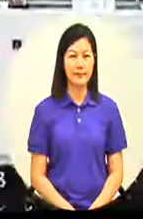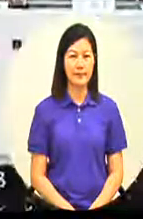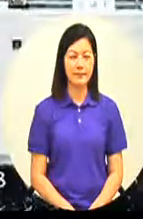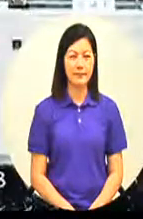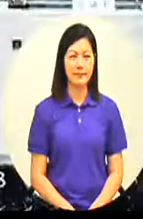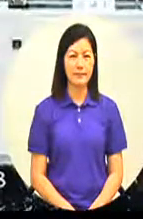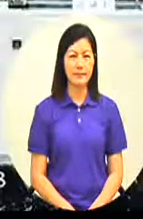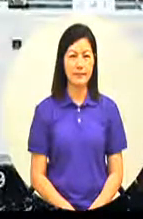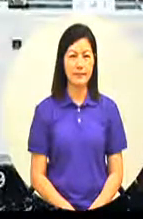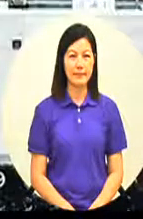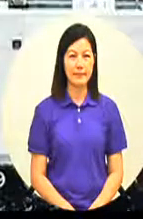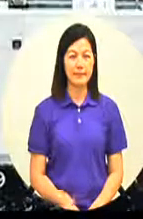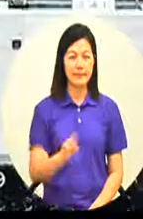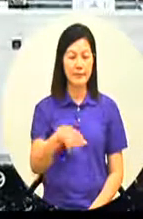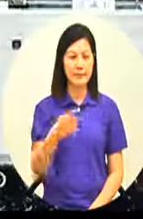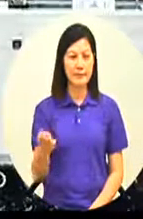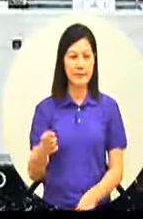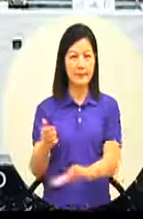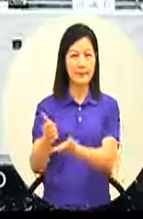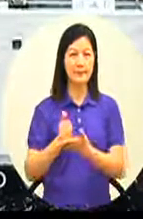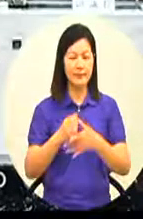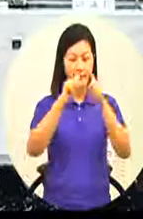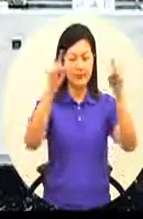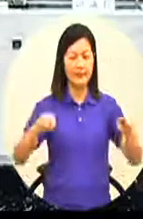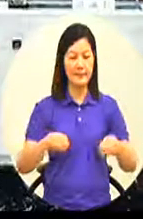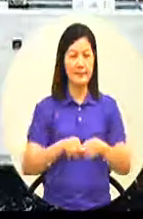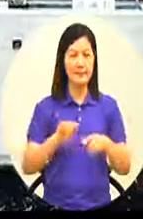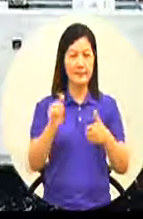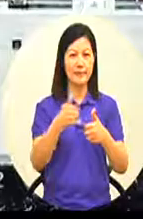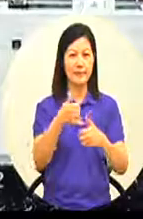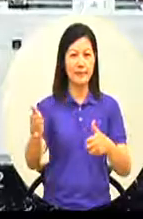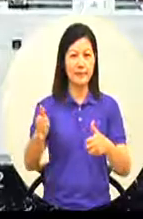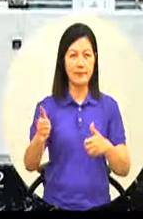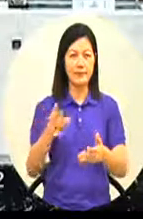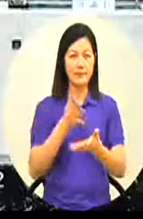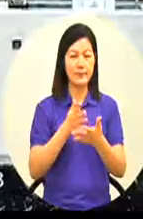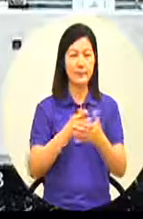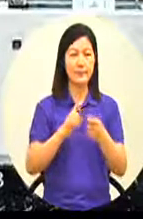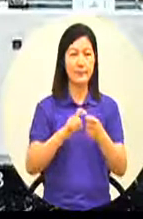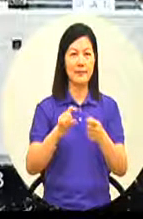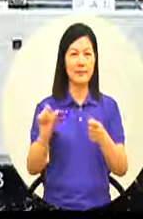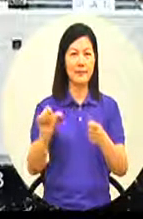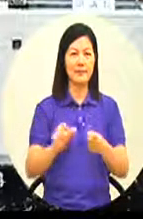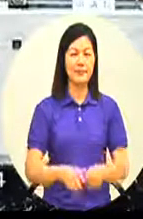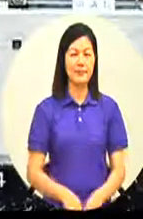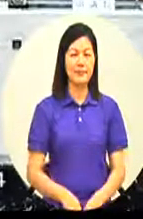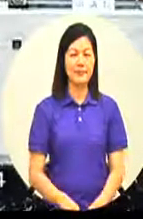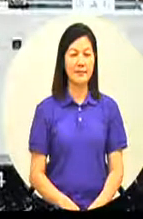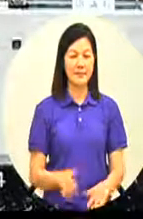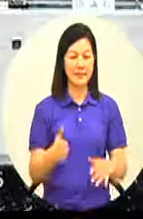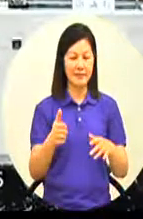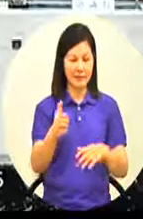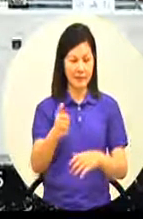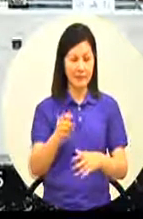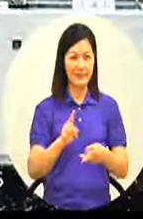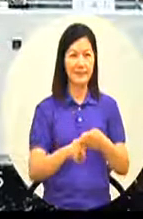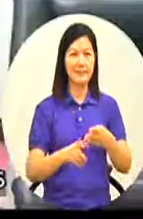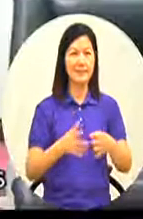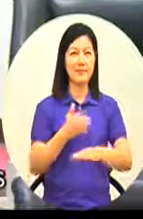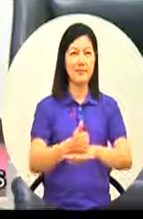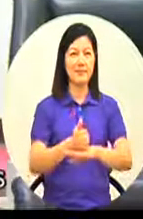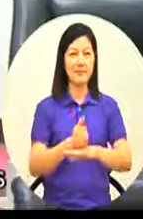谢谢。接下来我们请张汉忠议员啊，十五分钟。 谢谢大会主席，我们